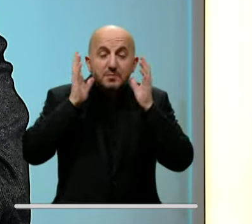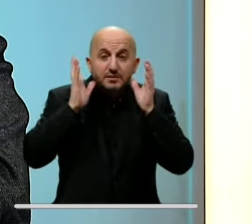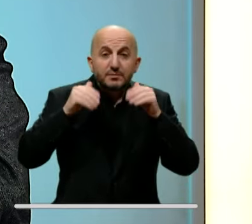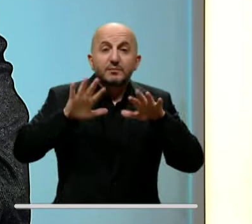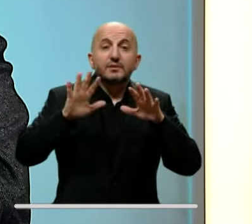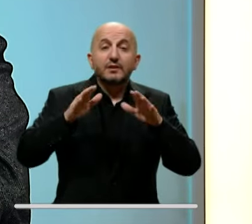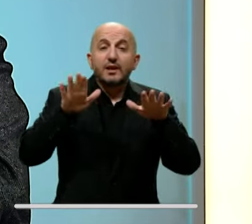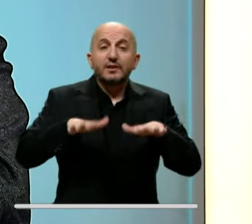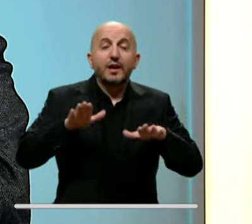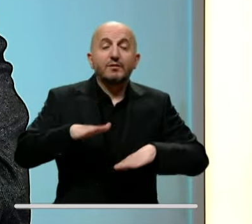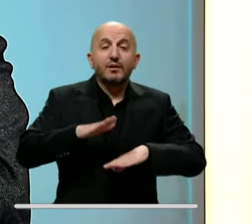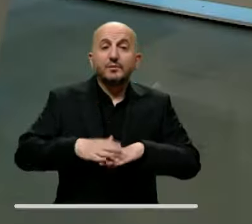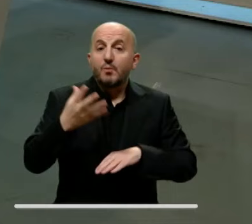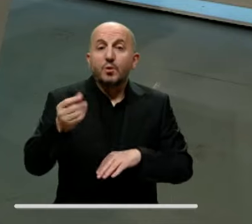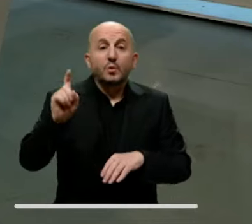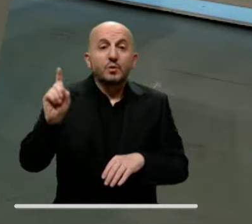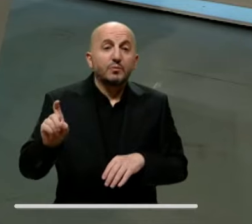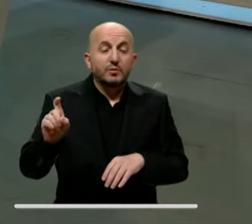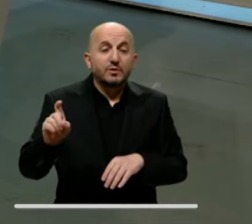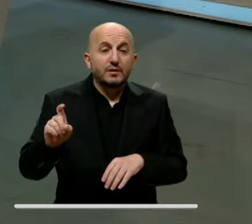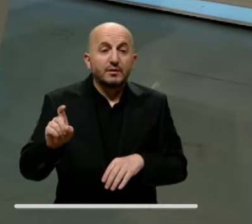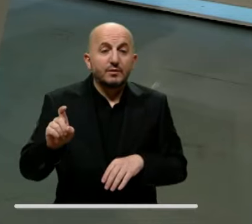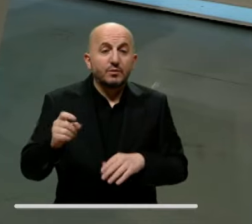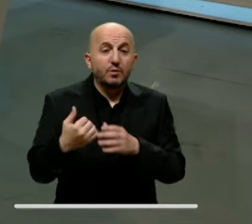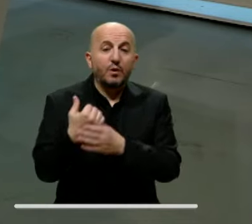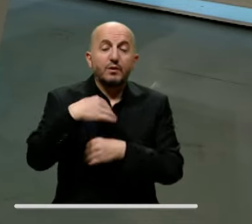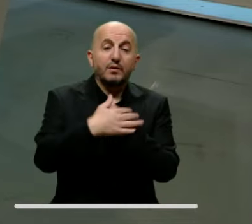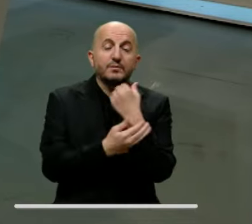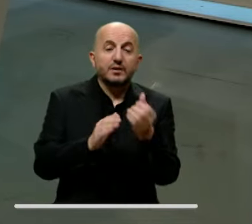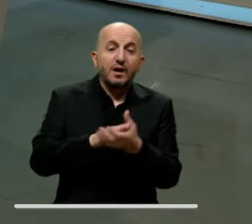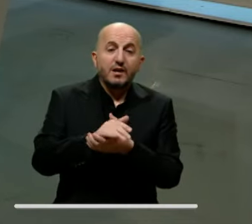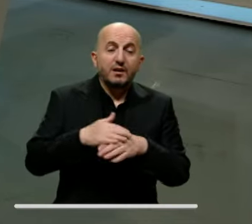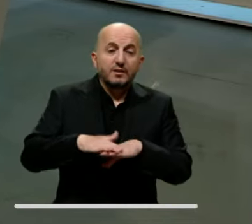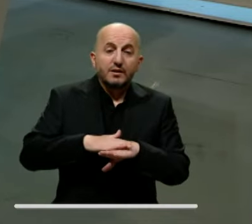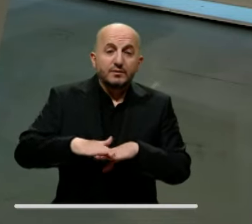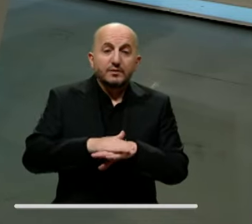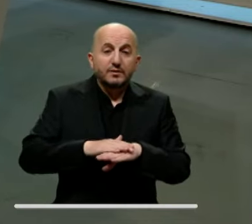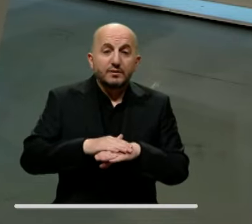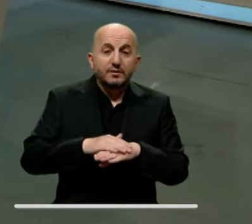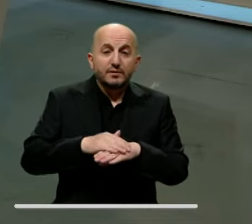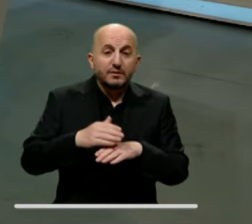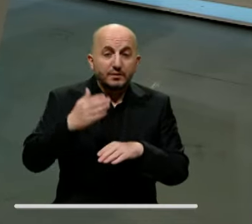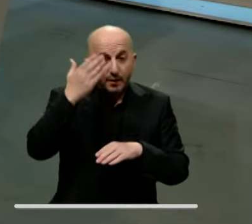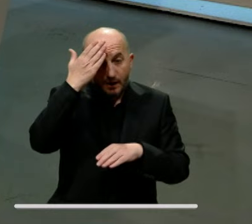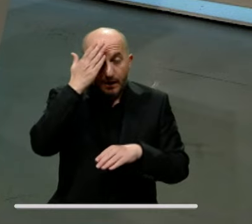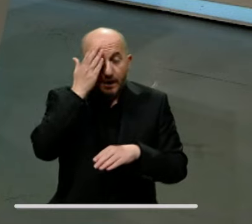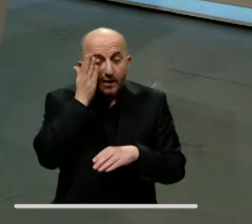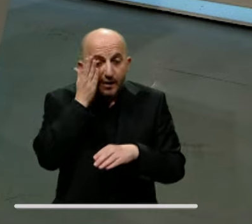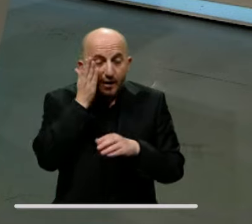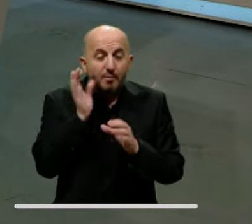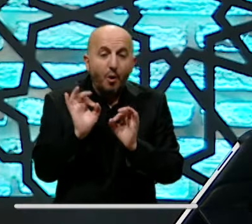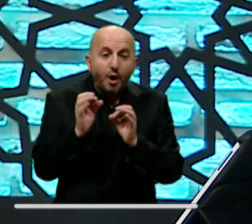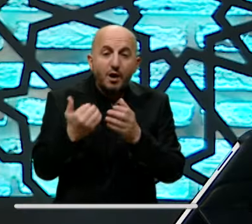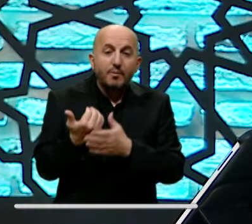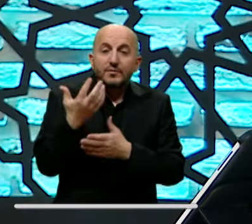olur mu yahut şöyle Kollarımı yıkasam ayaklarımı yıkasam gözümü de mest etsen bu abdest olur mu